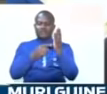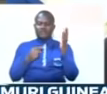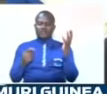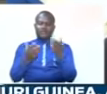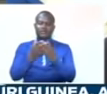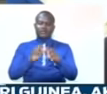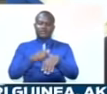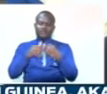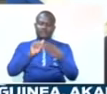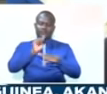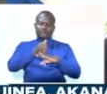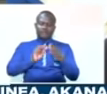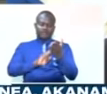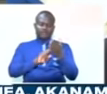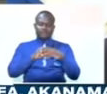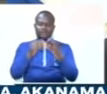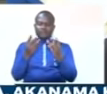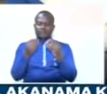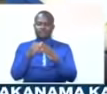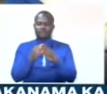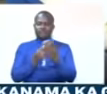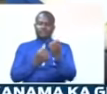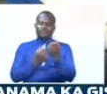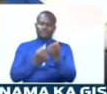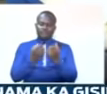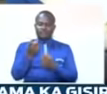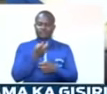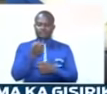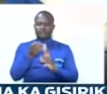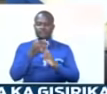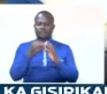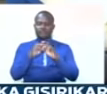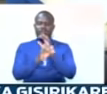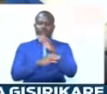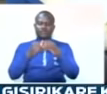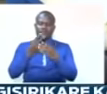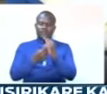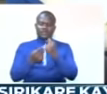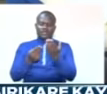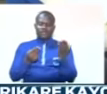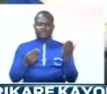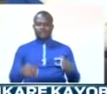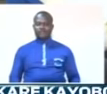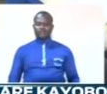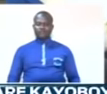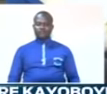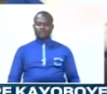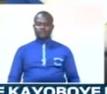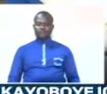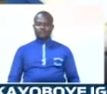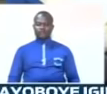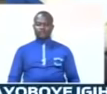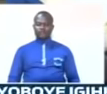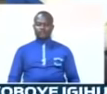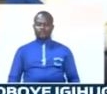bigezweho byashyizweho byifashishwa mu koroshya ingendo nyambukiranya mupaka hagati y'ibihugu by'ibivandimwe. En prenant compte de